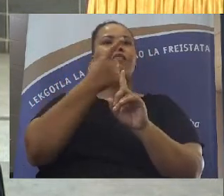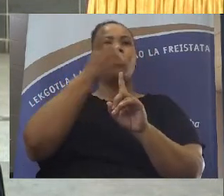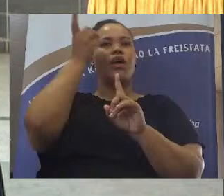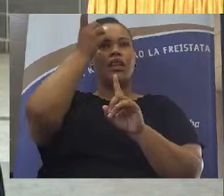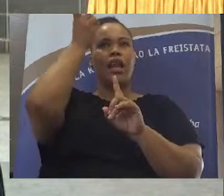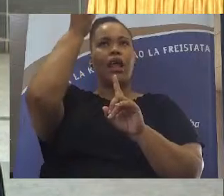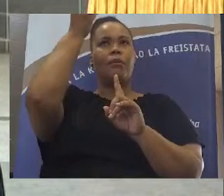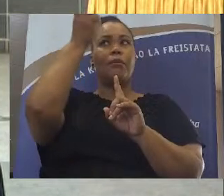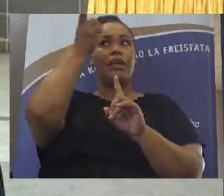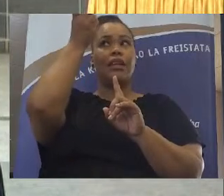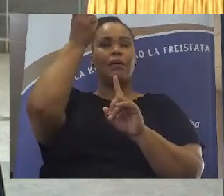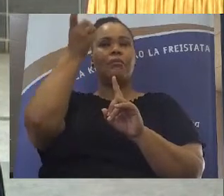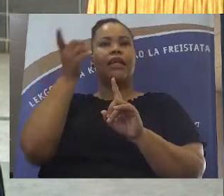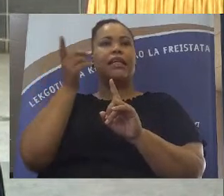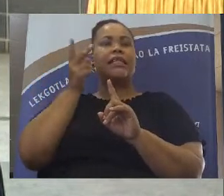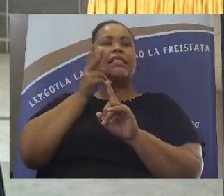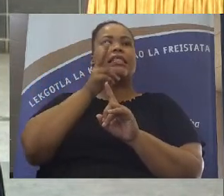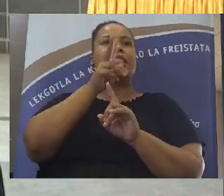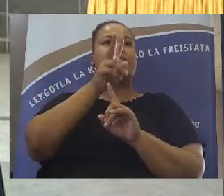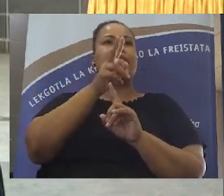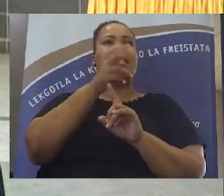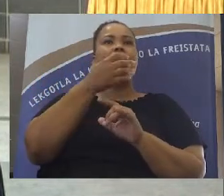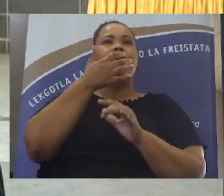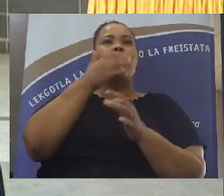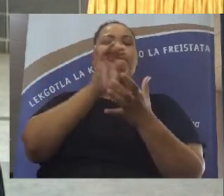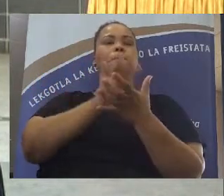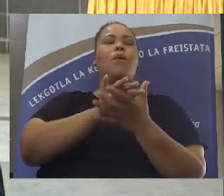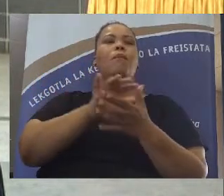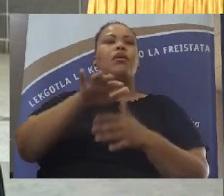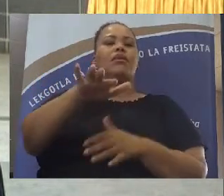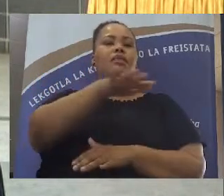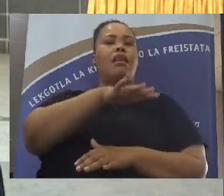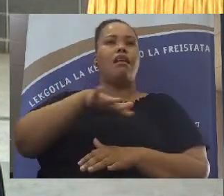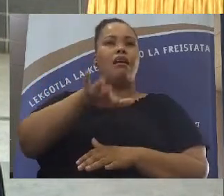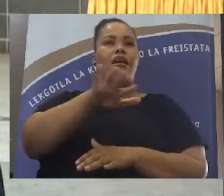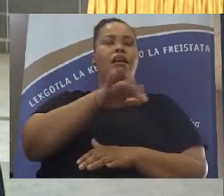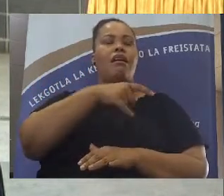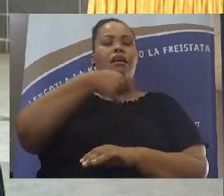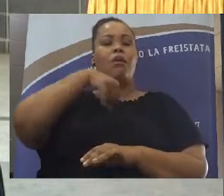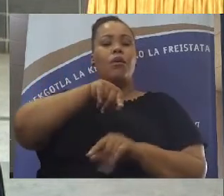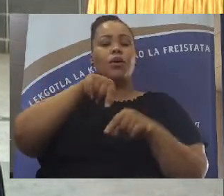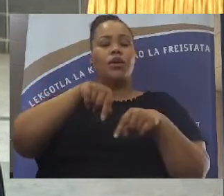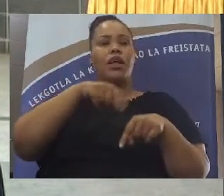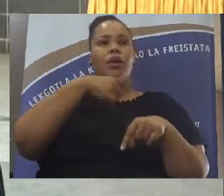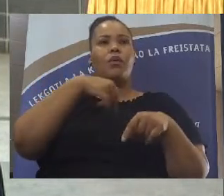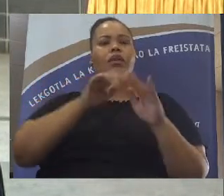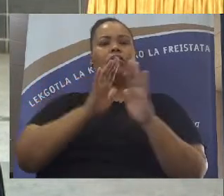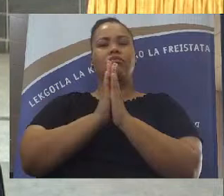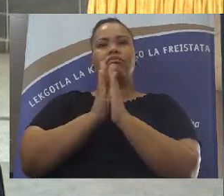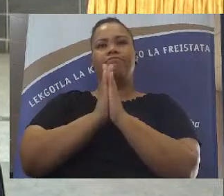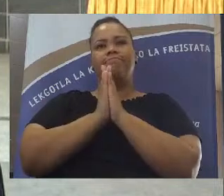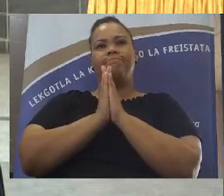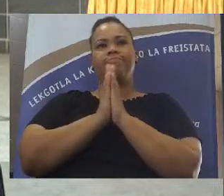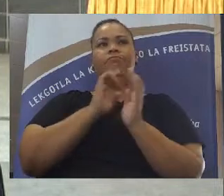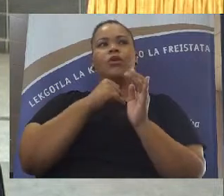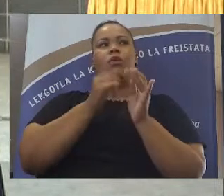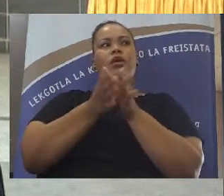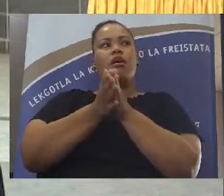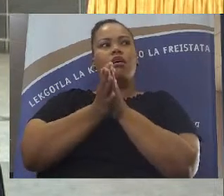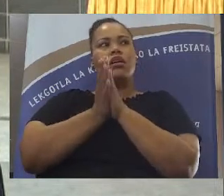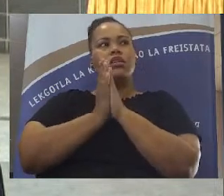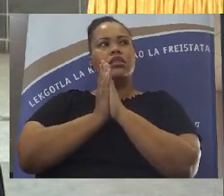hy sien in 'n belofte land. Ons bid vandag by julle. Ons vra